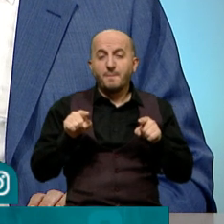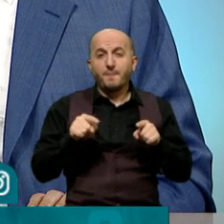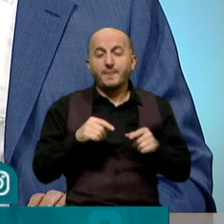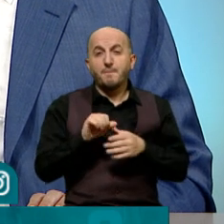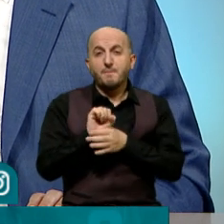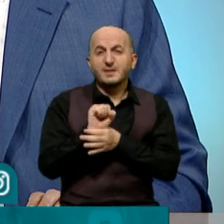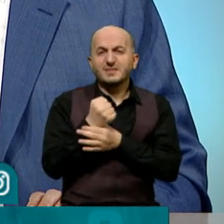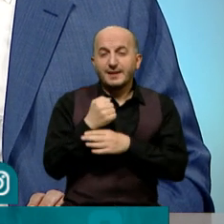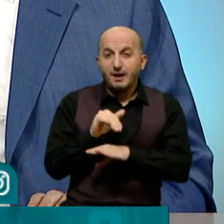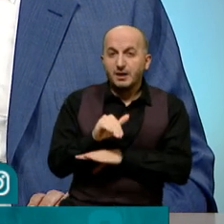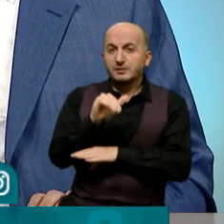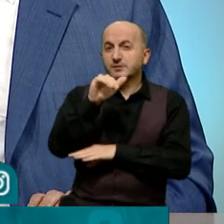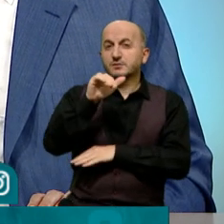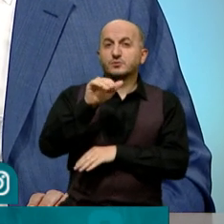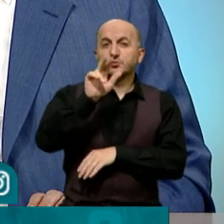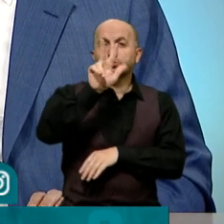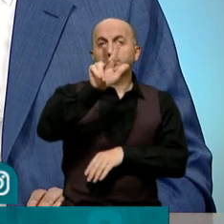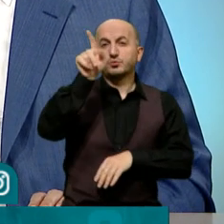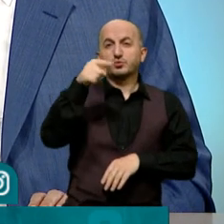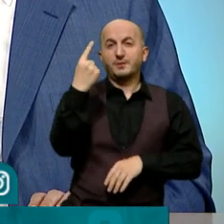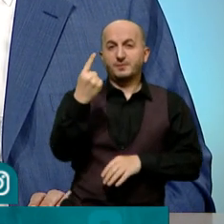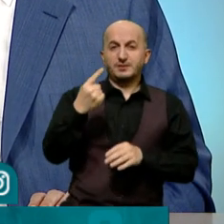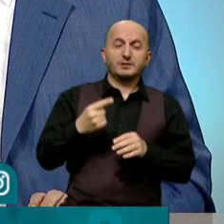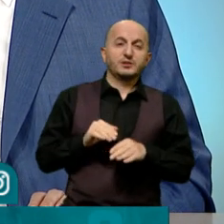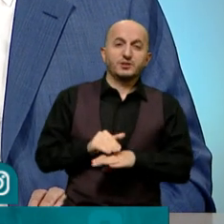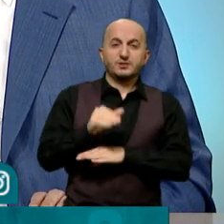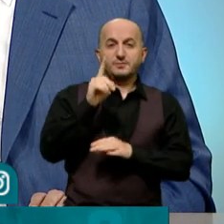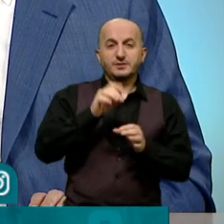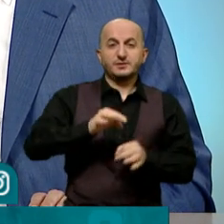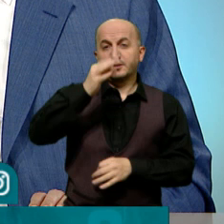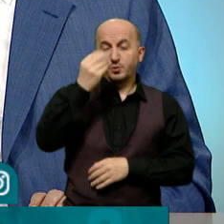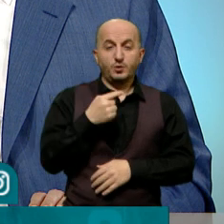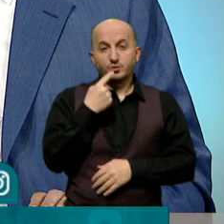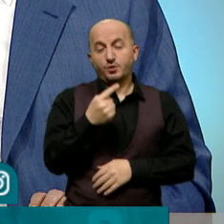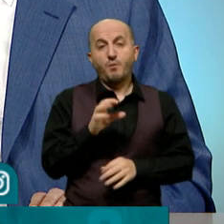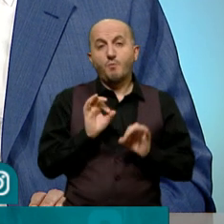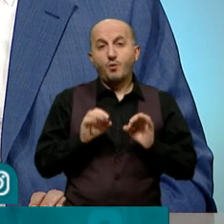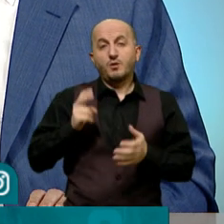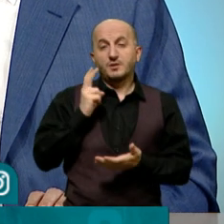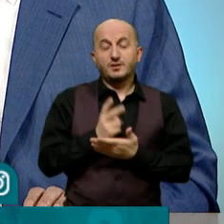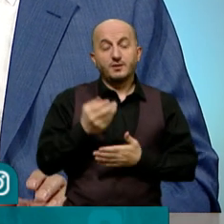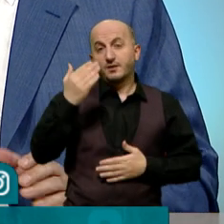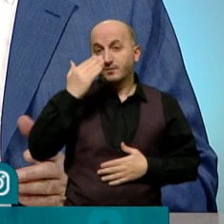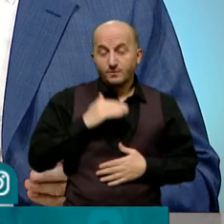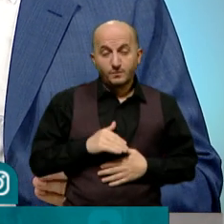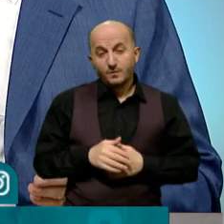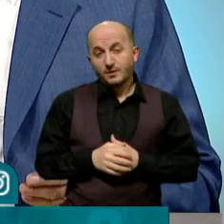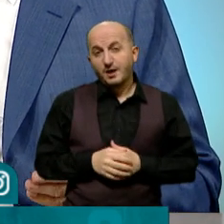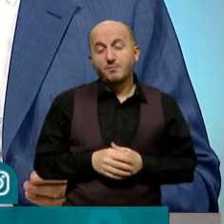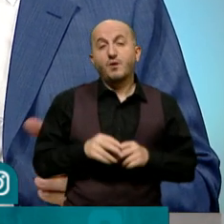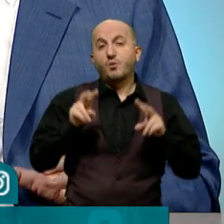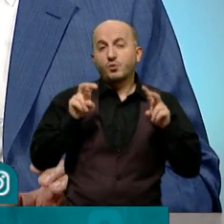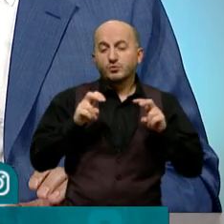meslek hayatının aşağı yukarı üçte birini geçiren bir insan olarak söylüyorum. Böyle bir fetvası yok. Konuyu tahlil